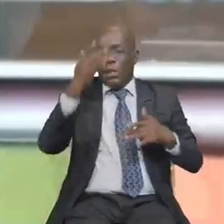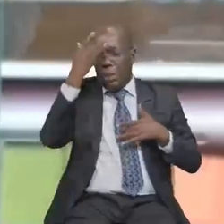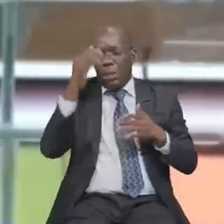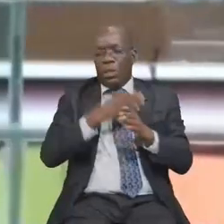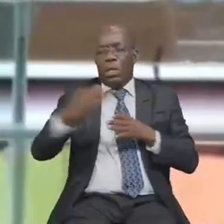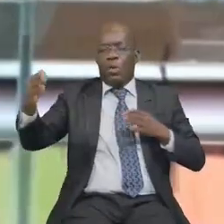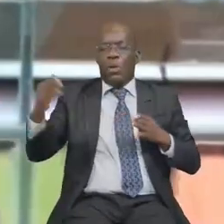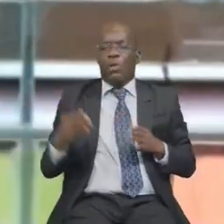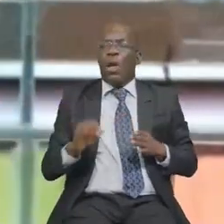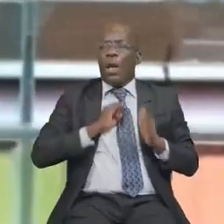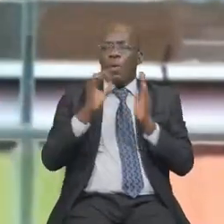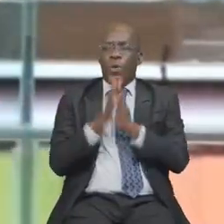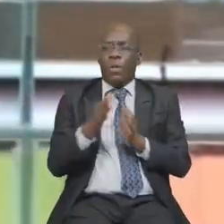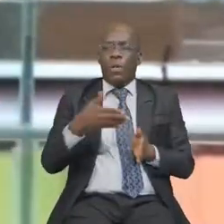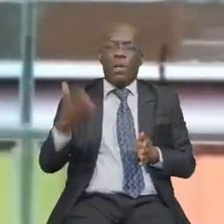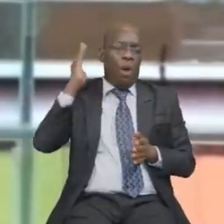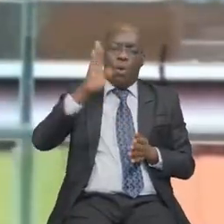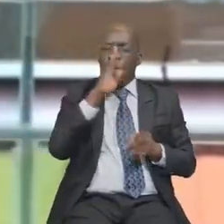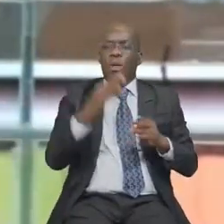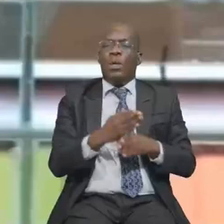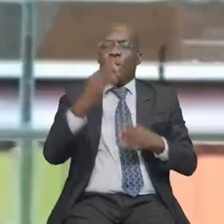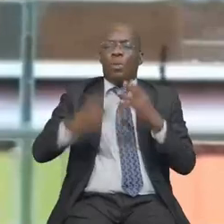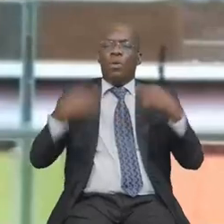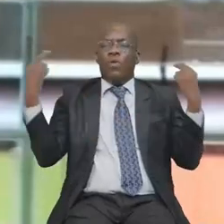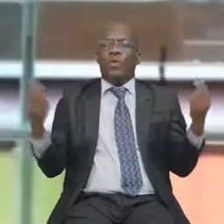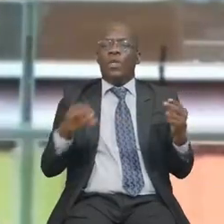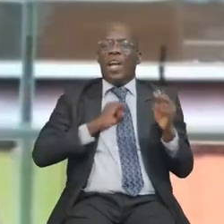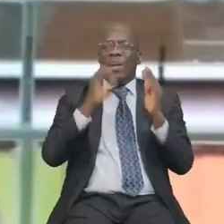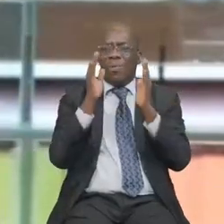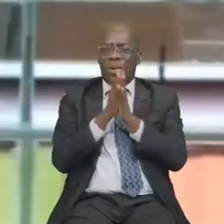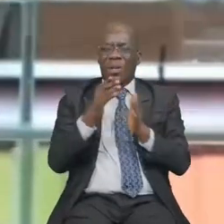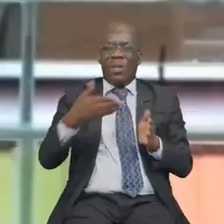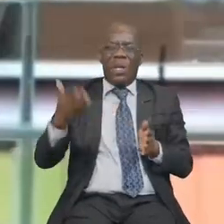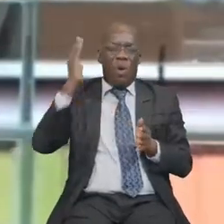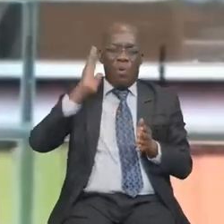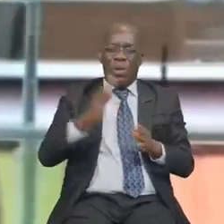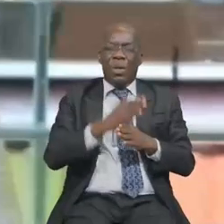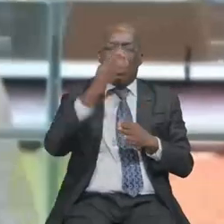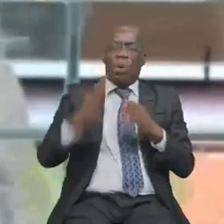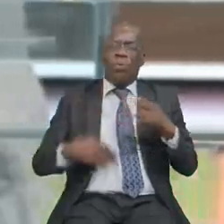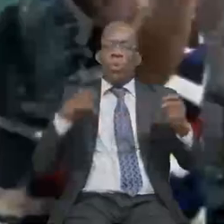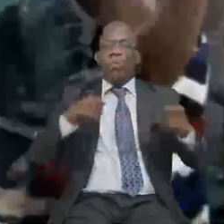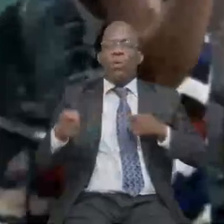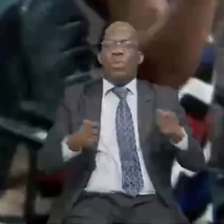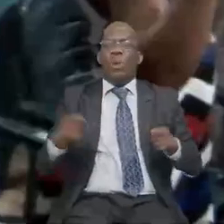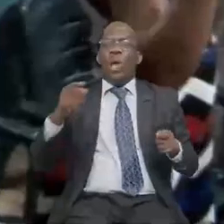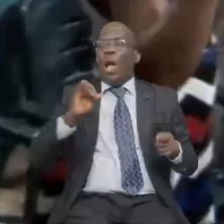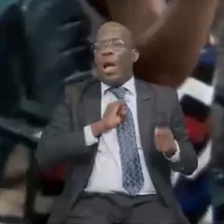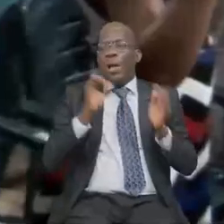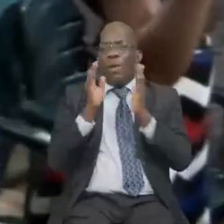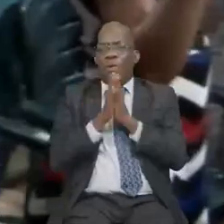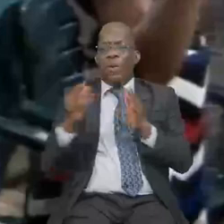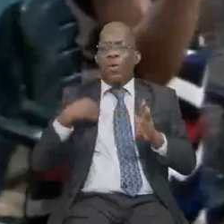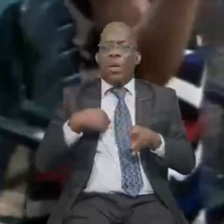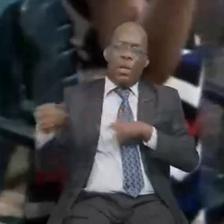la victoire totale. Je prie, il y aura la domination totale. Je prie, nous allons avancer de foi en foi, de grâce